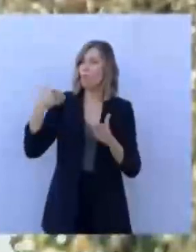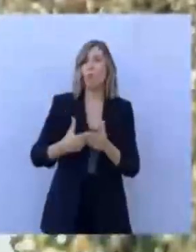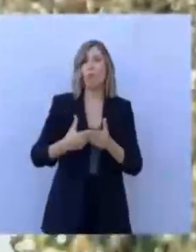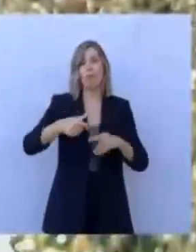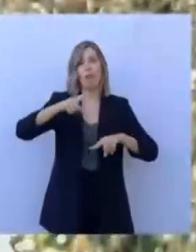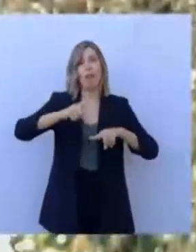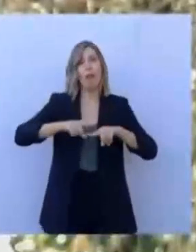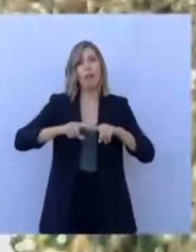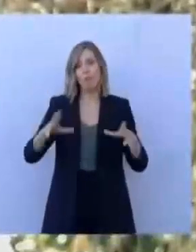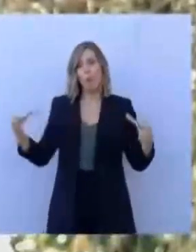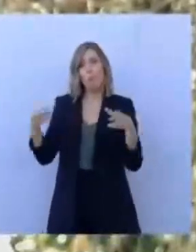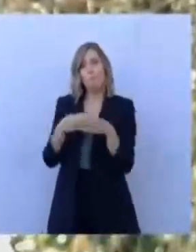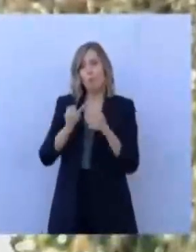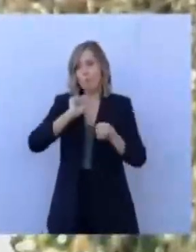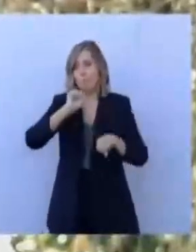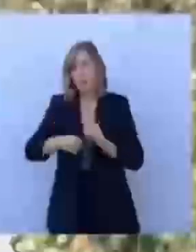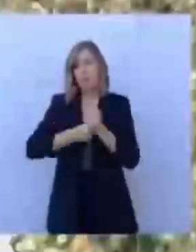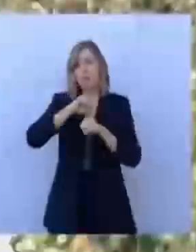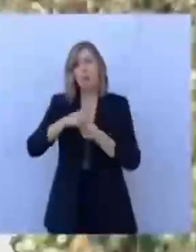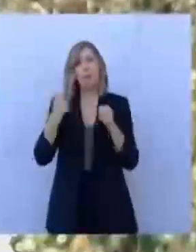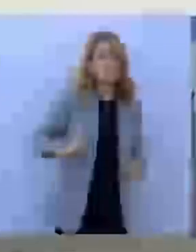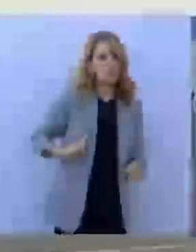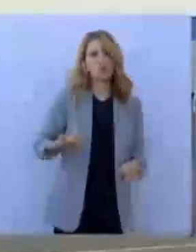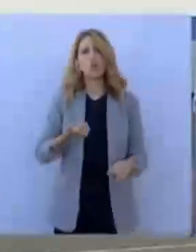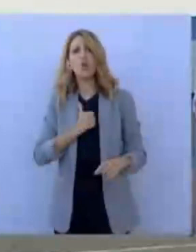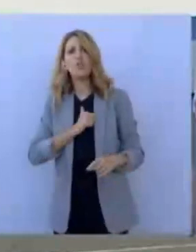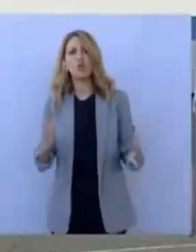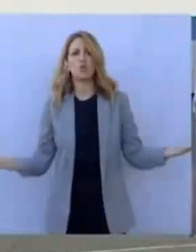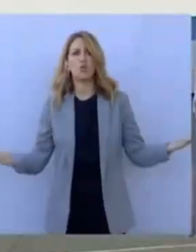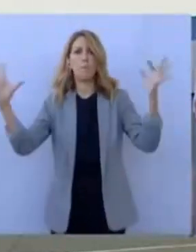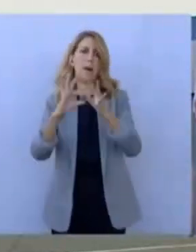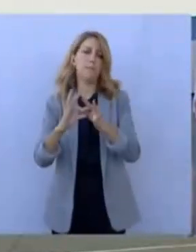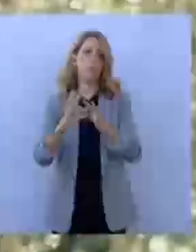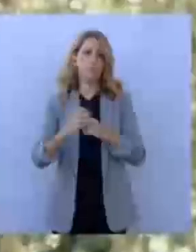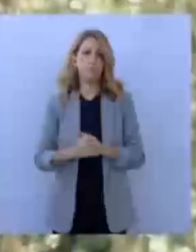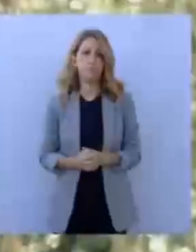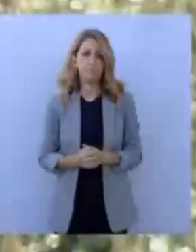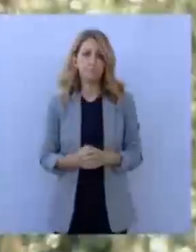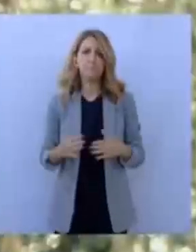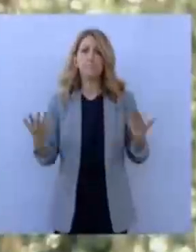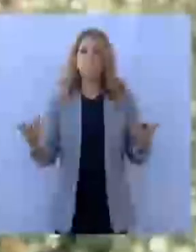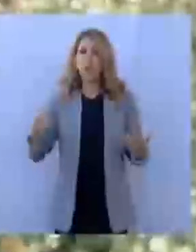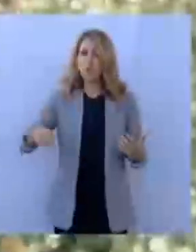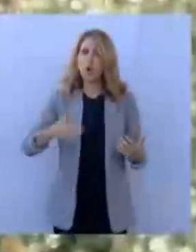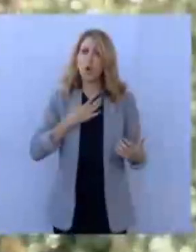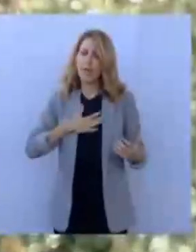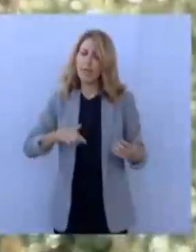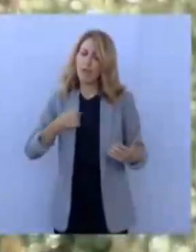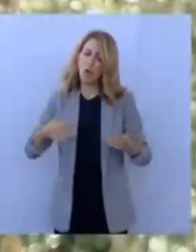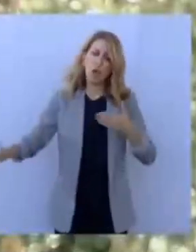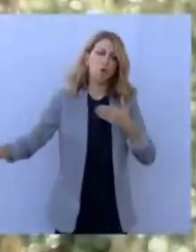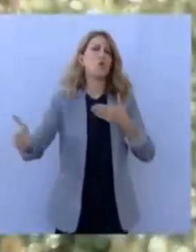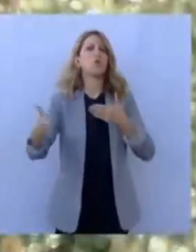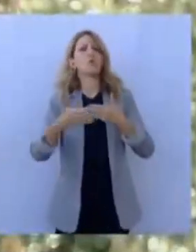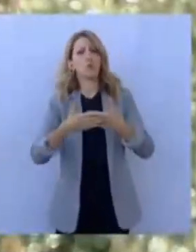νέες προοπτικές στην ψηφιακή και όχι μόνο ανάπτυξη της χώρας μας. With the promise of partnership. In